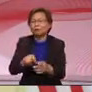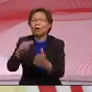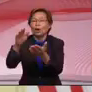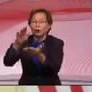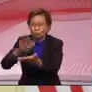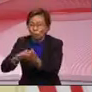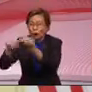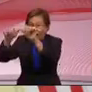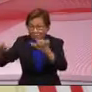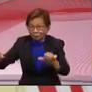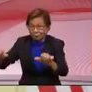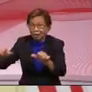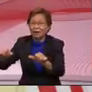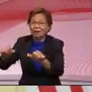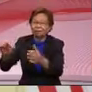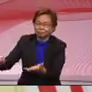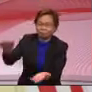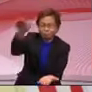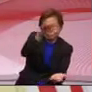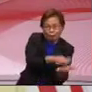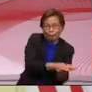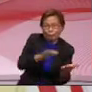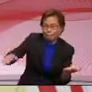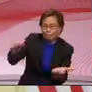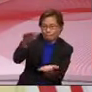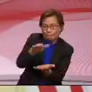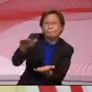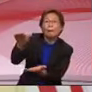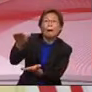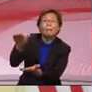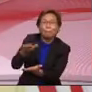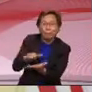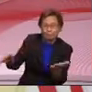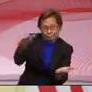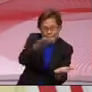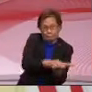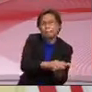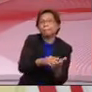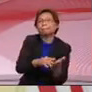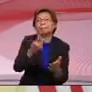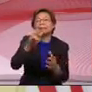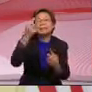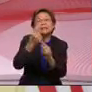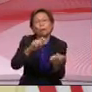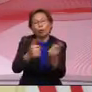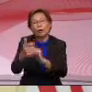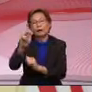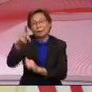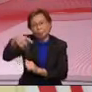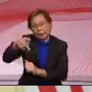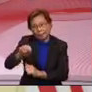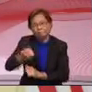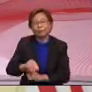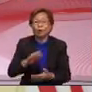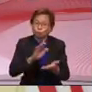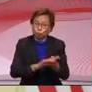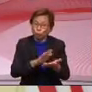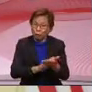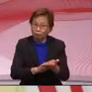berasrama yang ditetapkan oleh Kementerian Pendidikan Malaysia. Bagi sekolah dan madrasah tahfiz yang